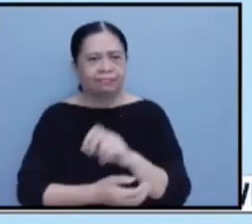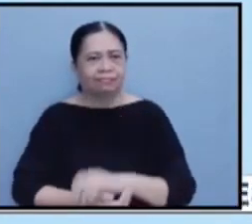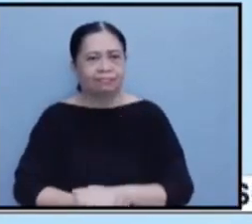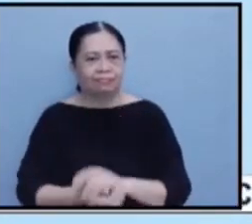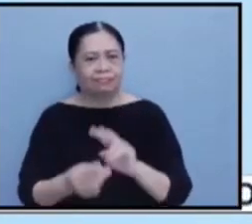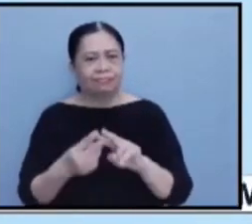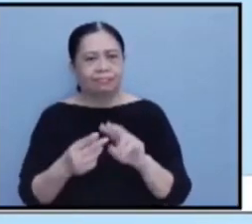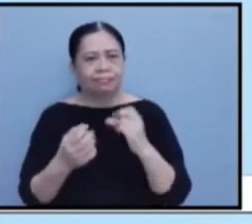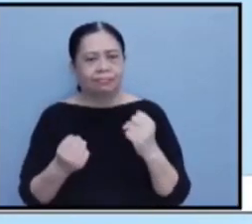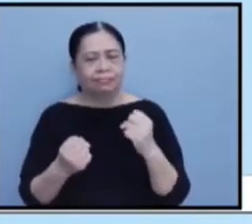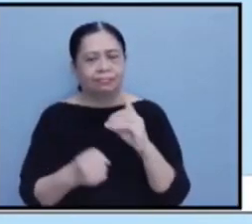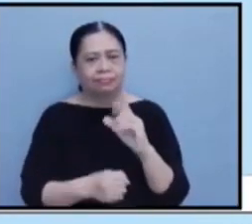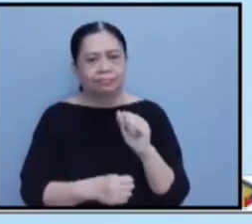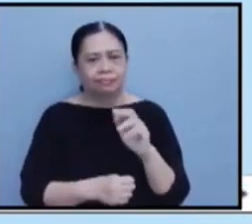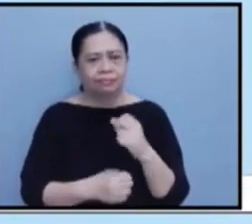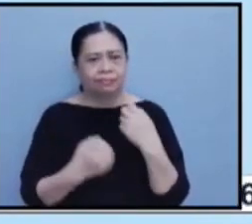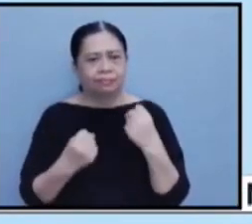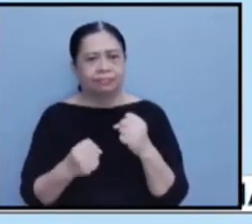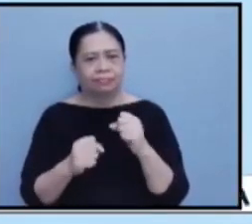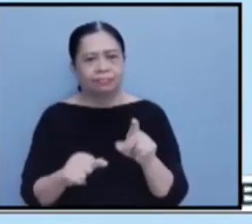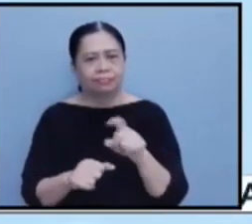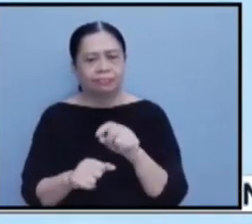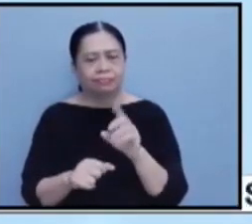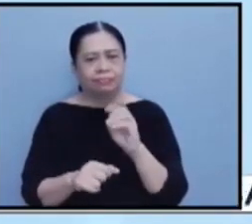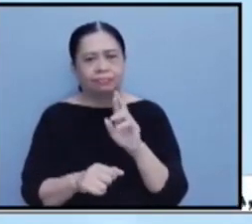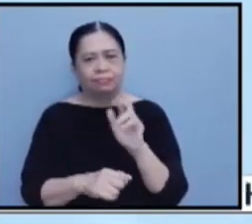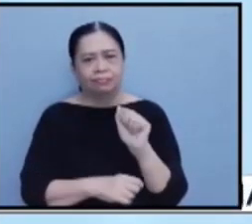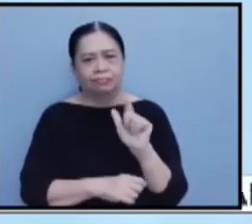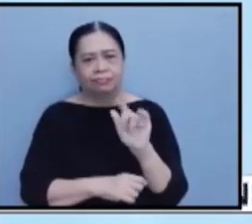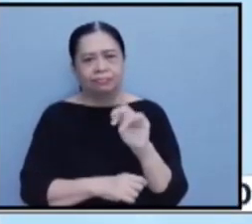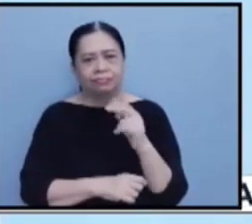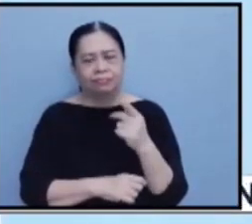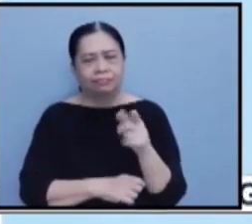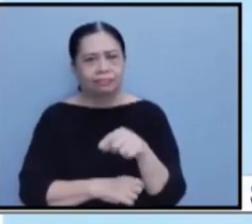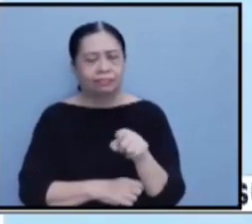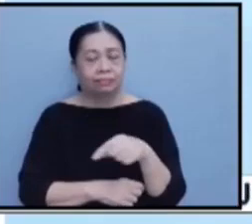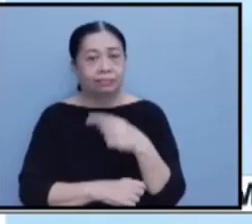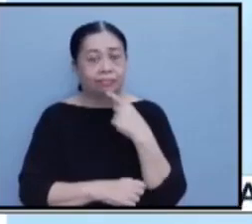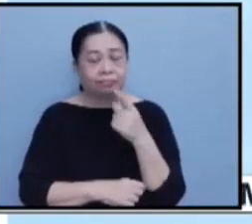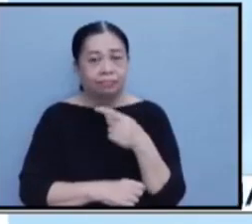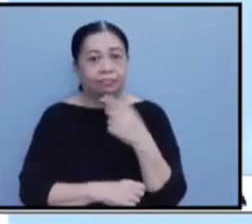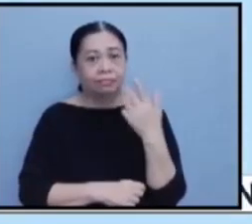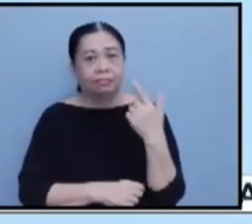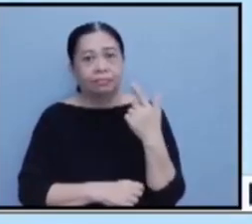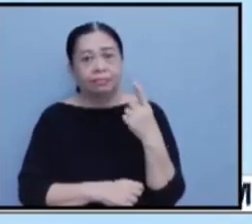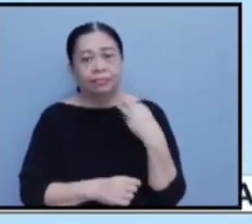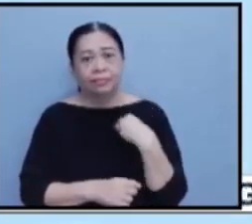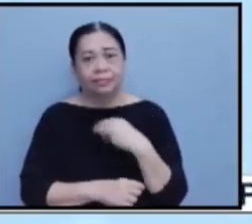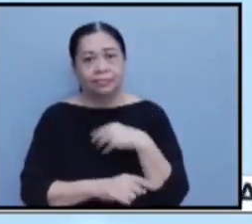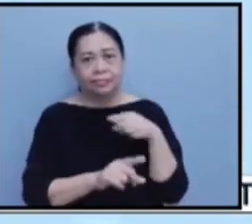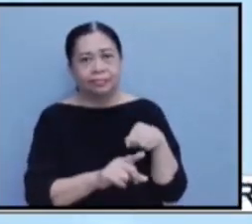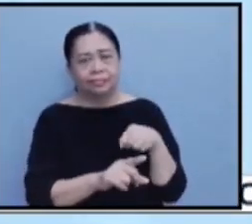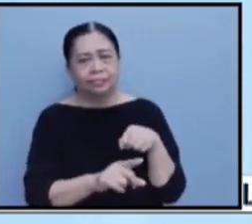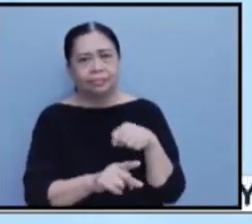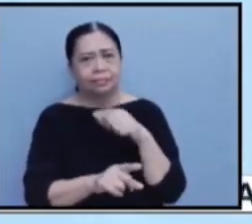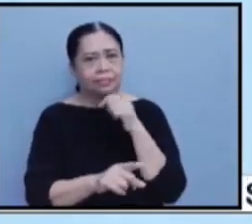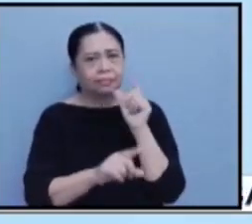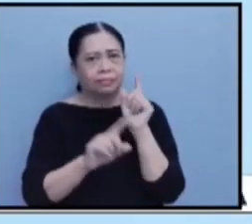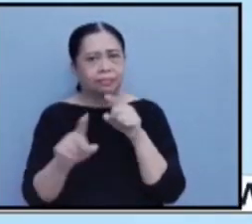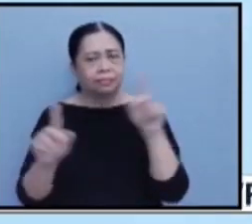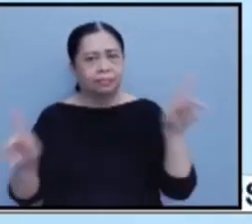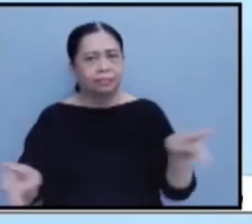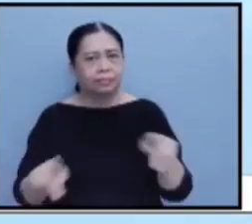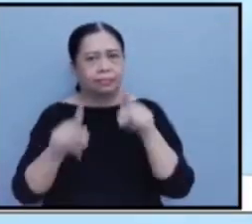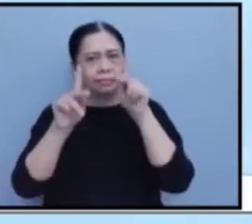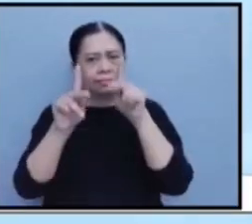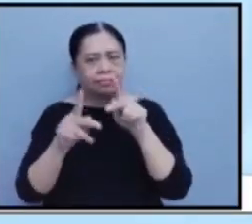Dara. Hashtag stay strong darlings." Ibinahagi rin ang dating 21 member na hindi siya pupunta sa Paris Fashion